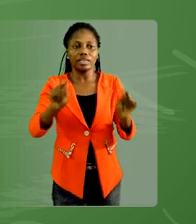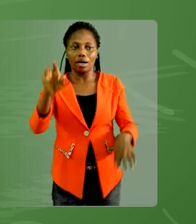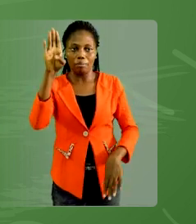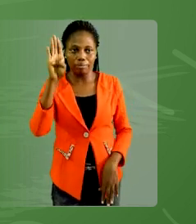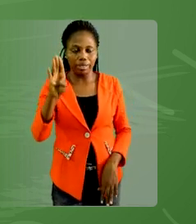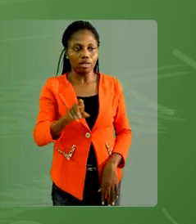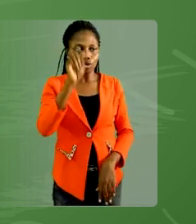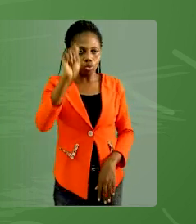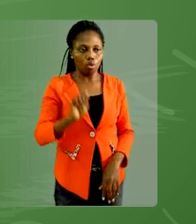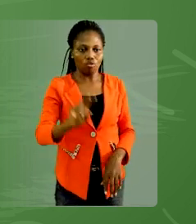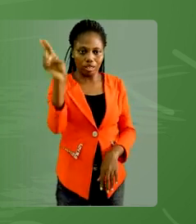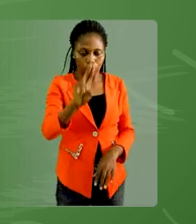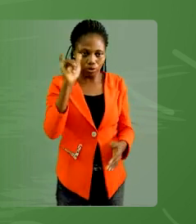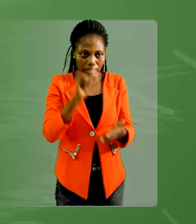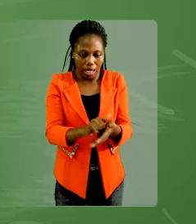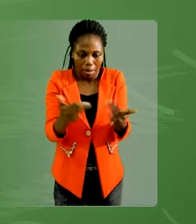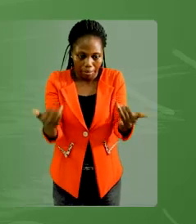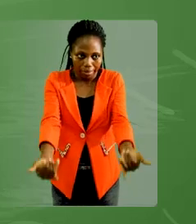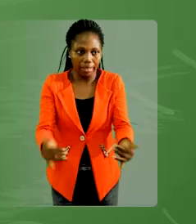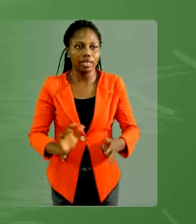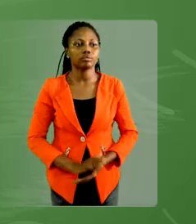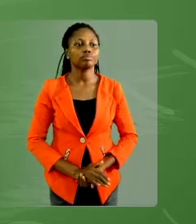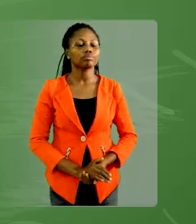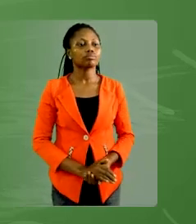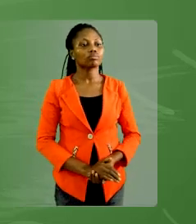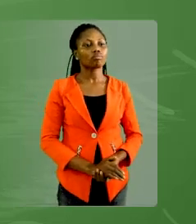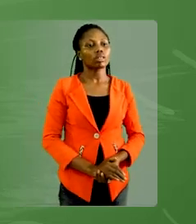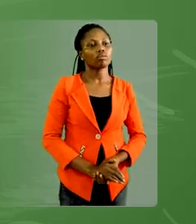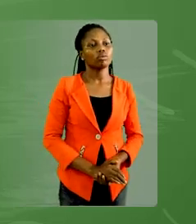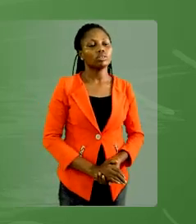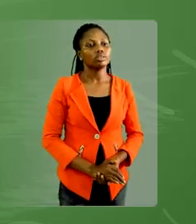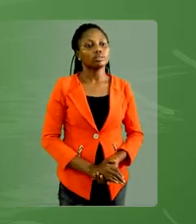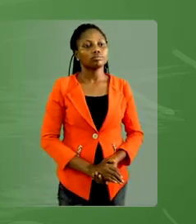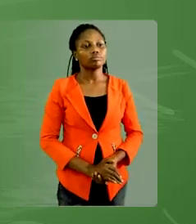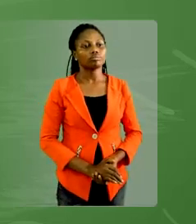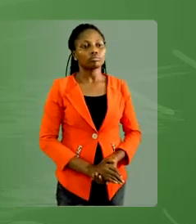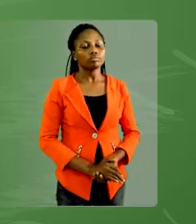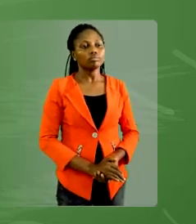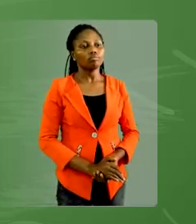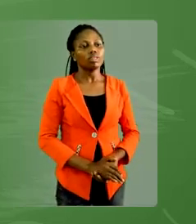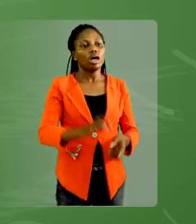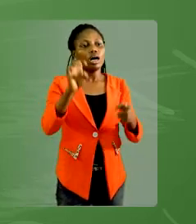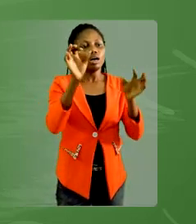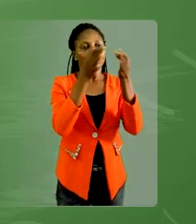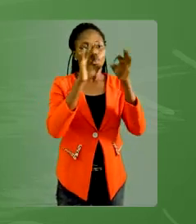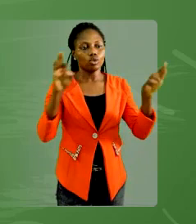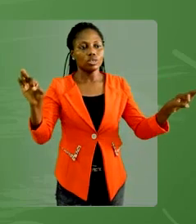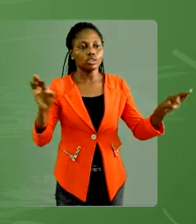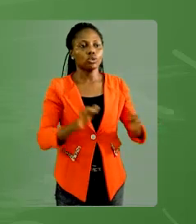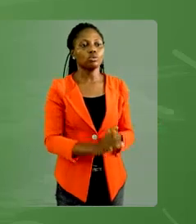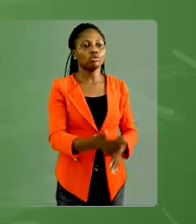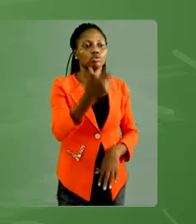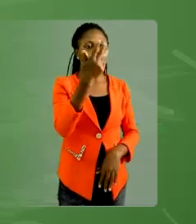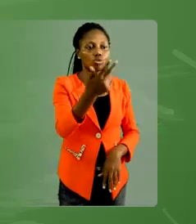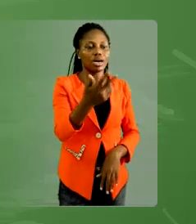ça dans l'exemple. L'équation de départ pour la droite D, c'est 3x plus 2y plus 8 égale à 0. Donc, nous